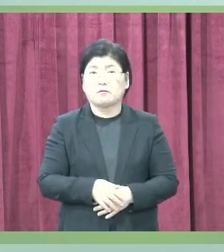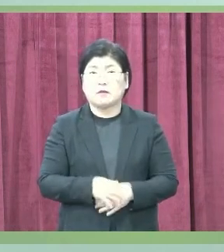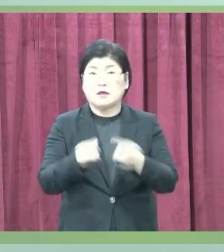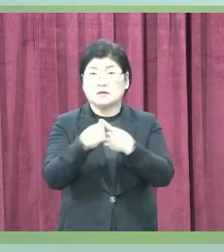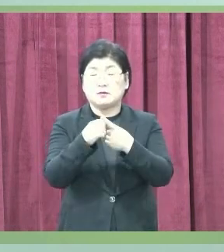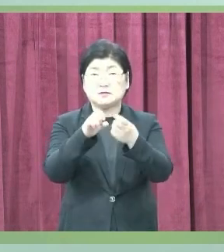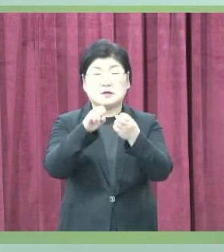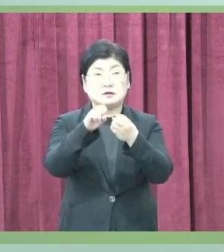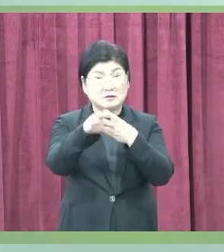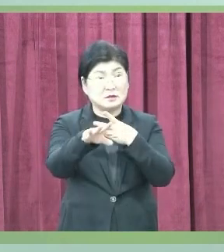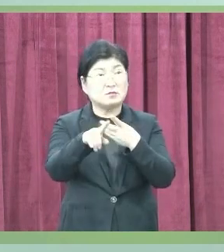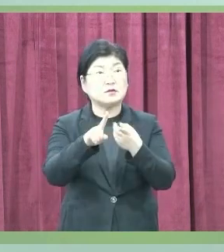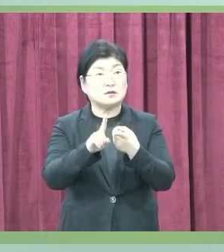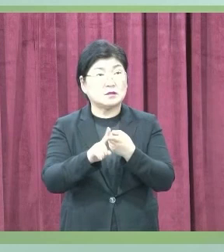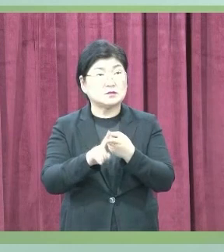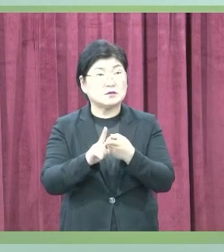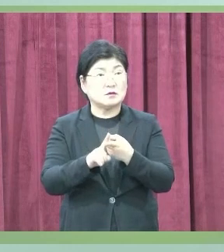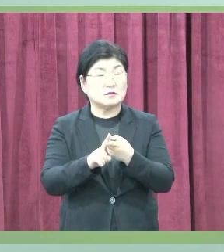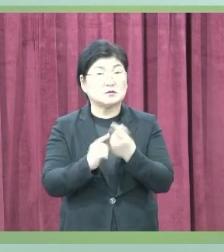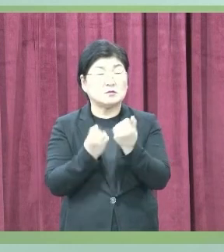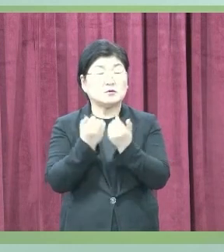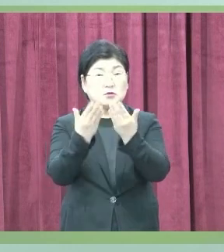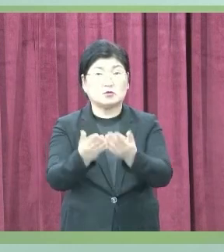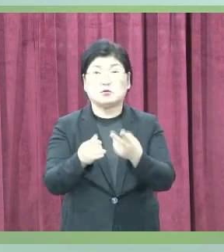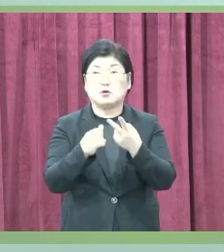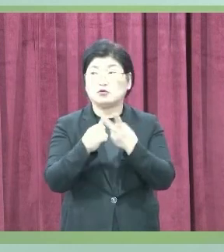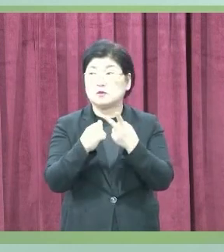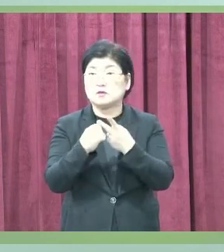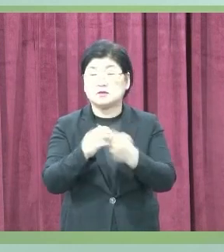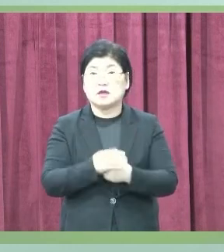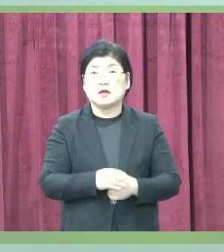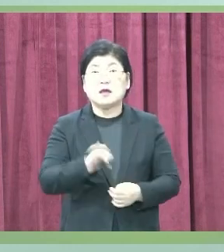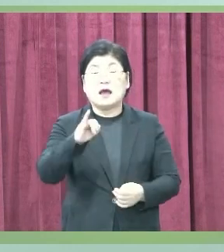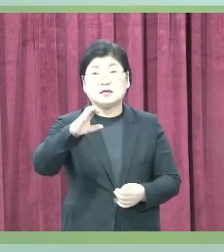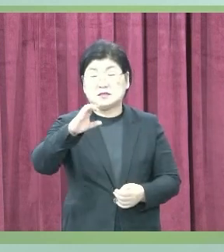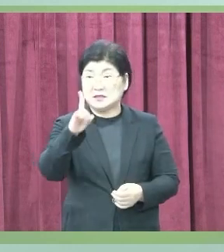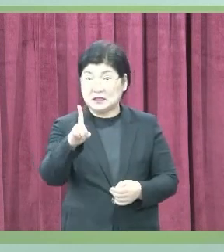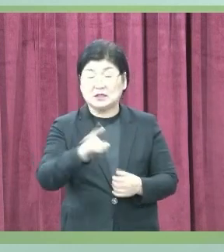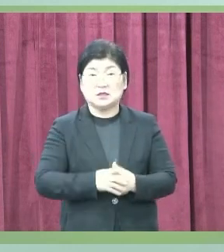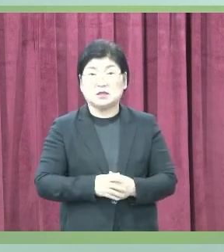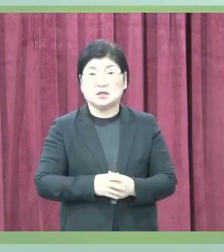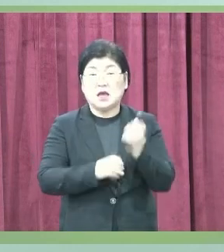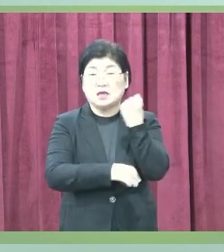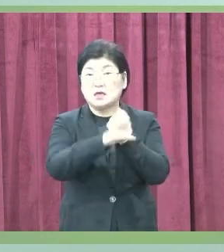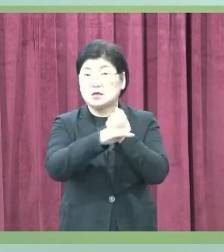답은 그렇게 드리겠고, 두 번째 ICD 기준으로